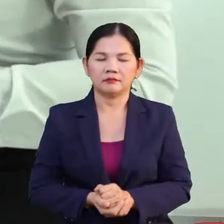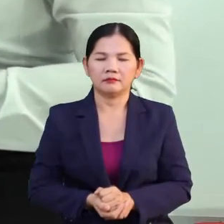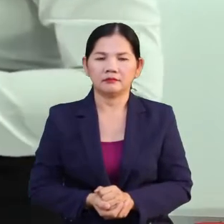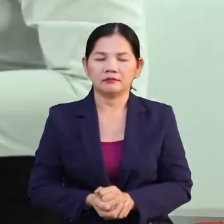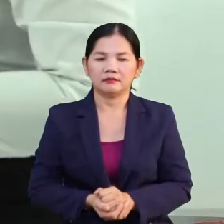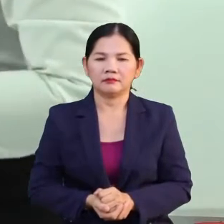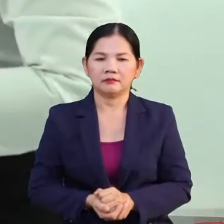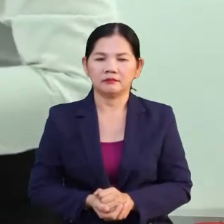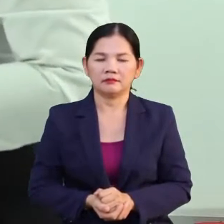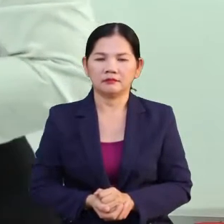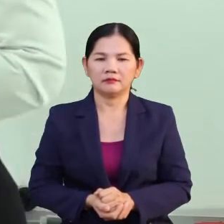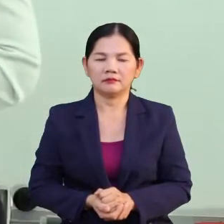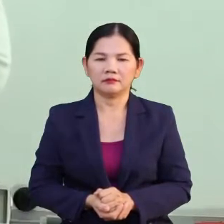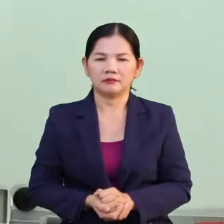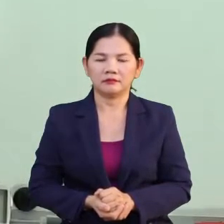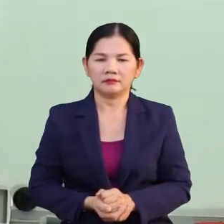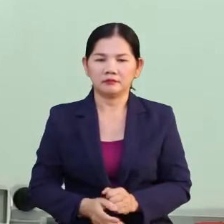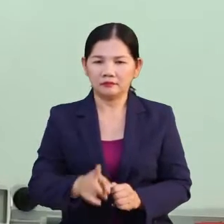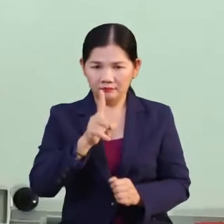ចា